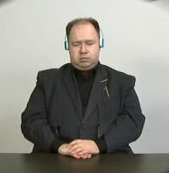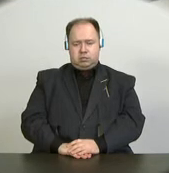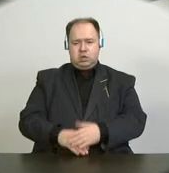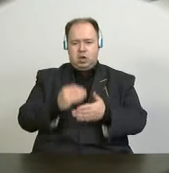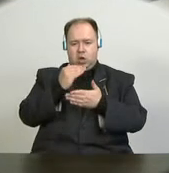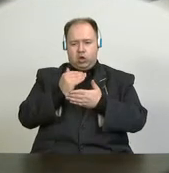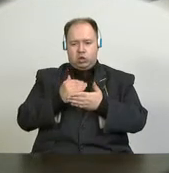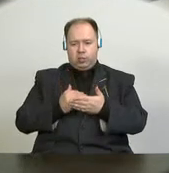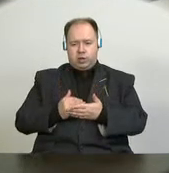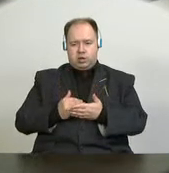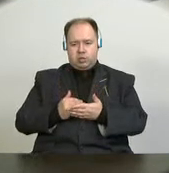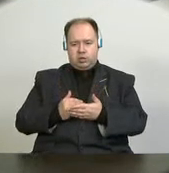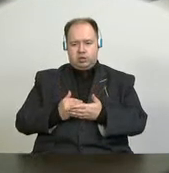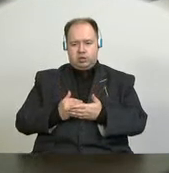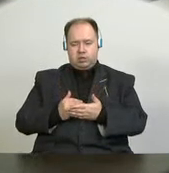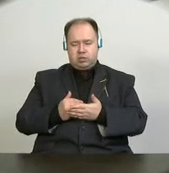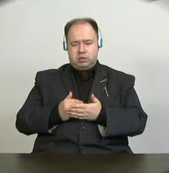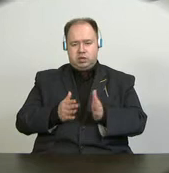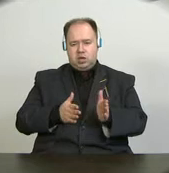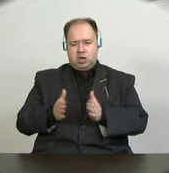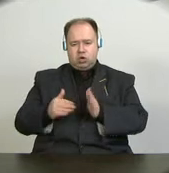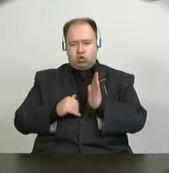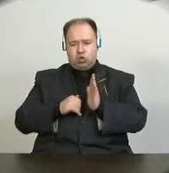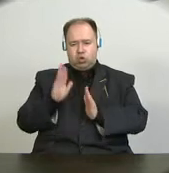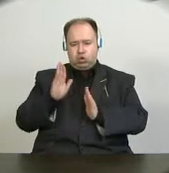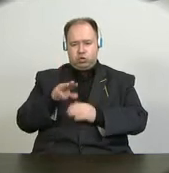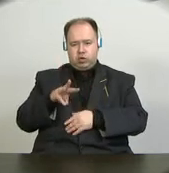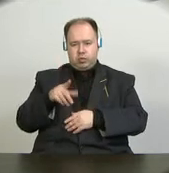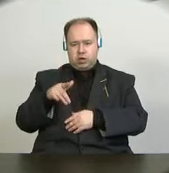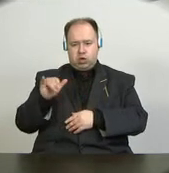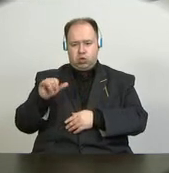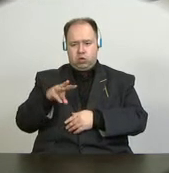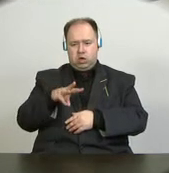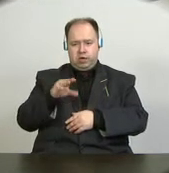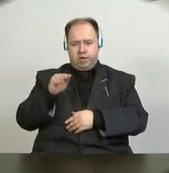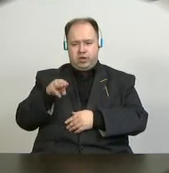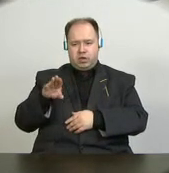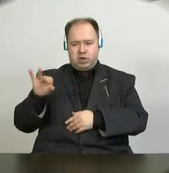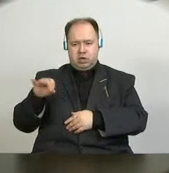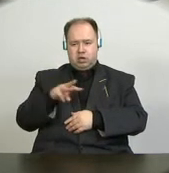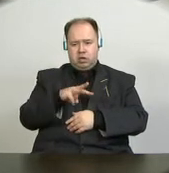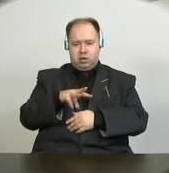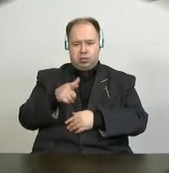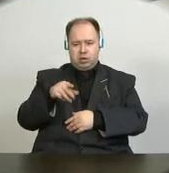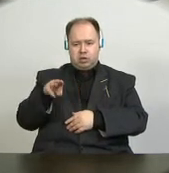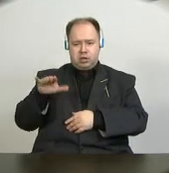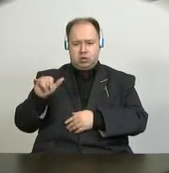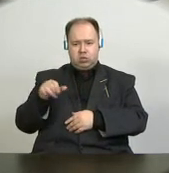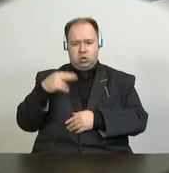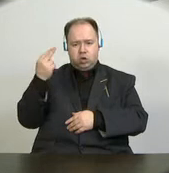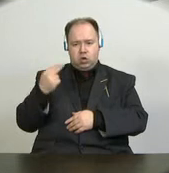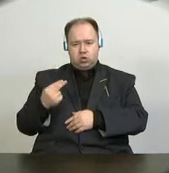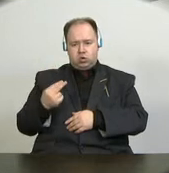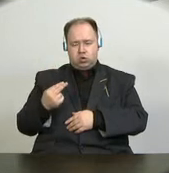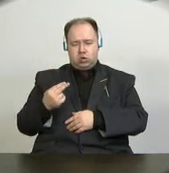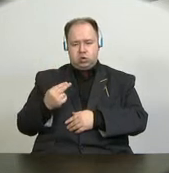программистов на мой взгляд готовят лучшим образом там в мгу им в 3-м году художники но